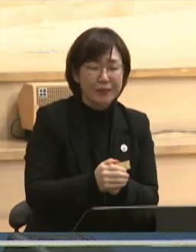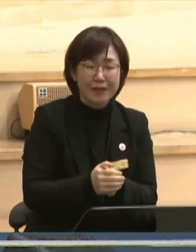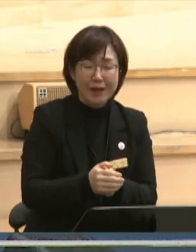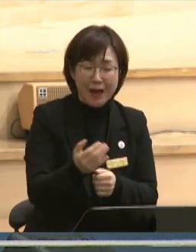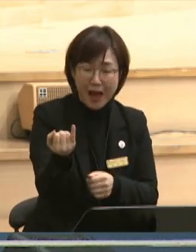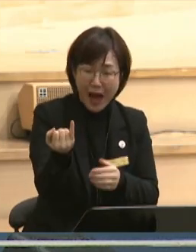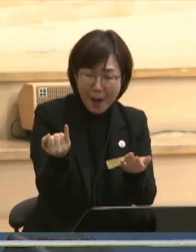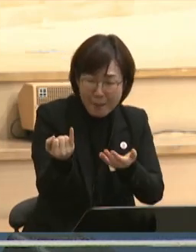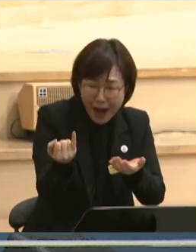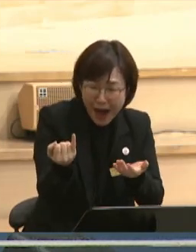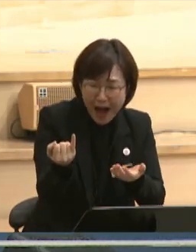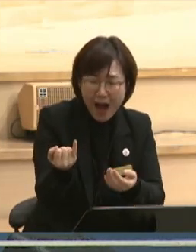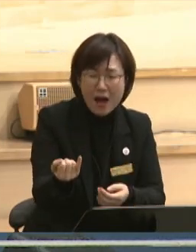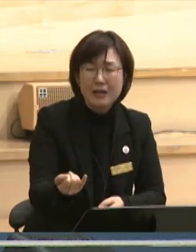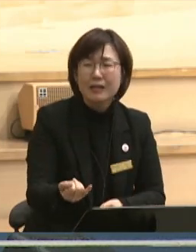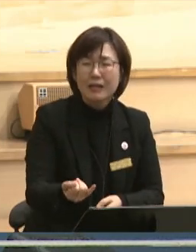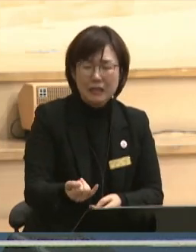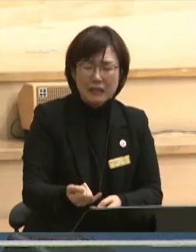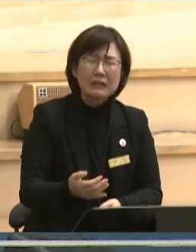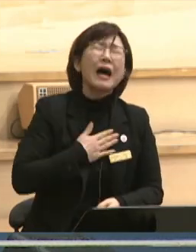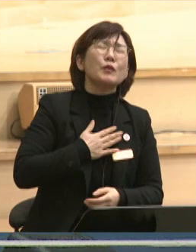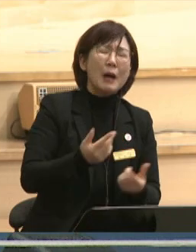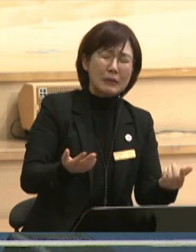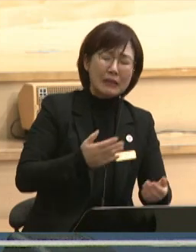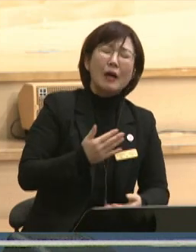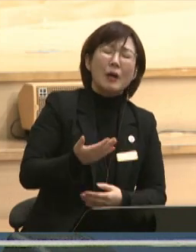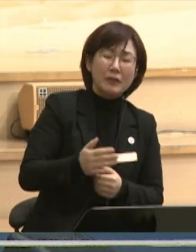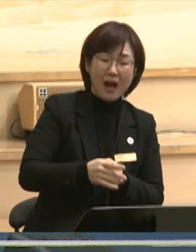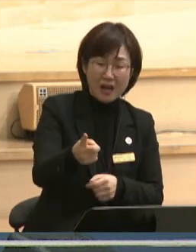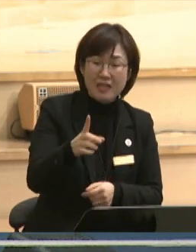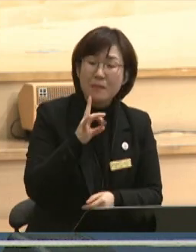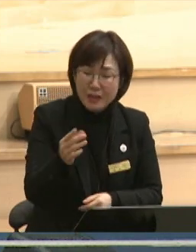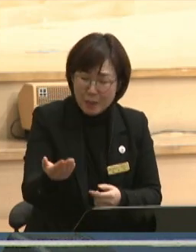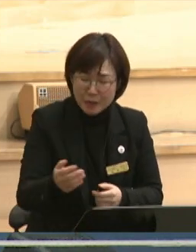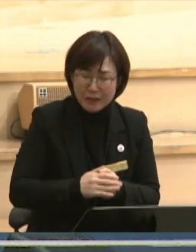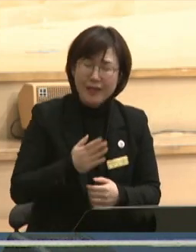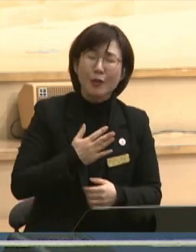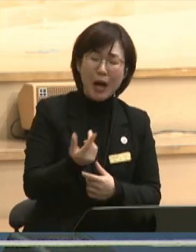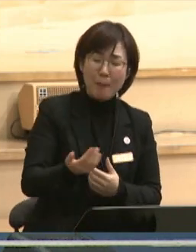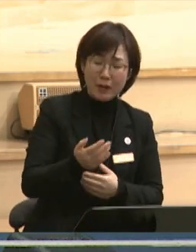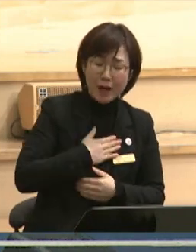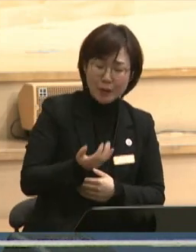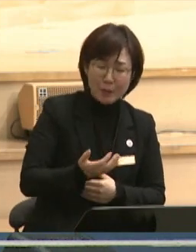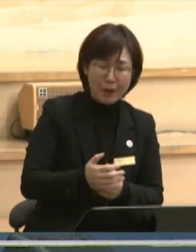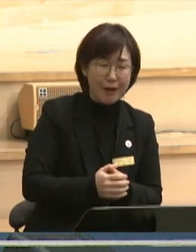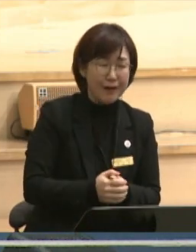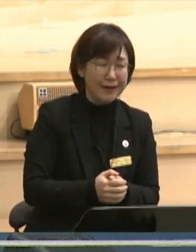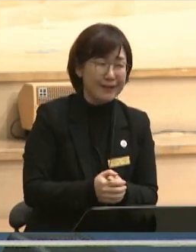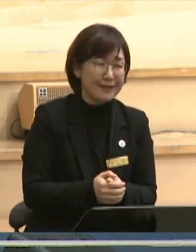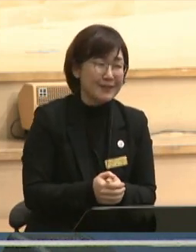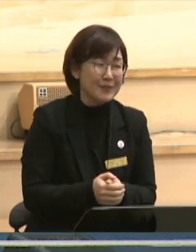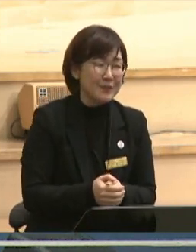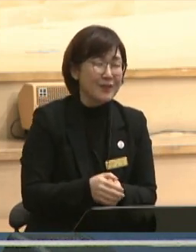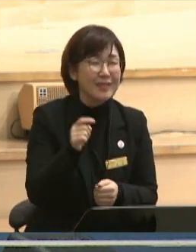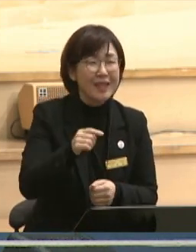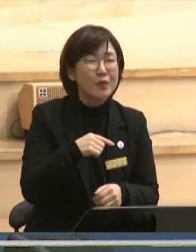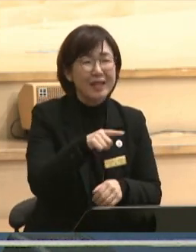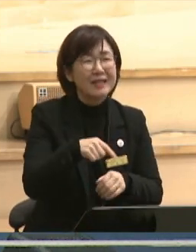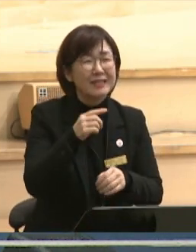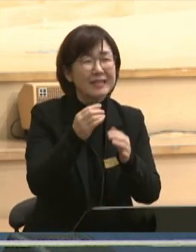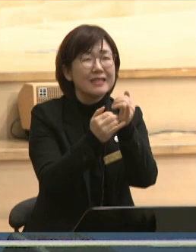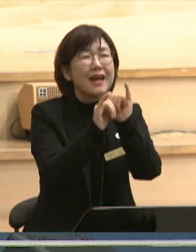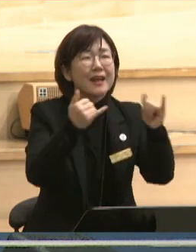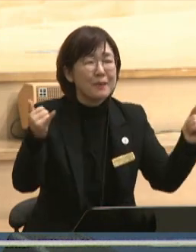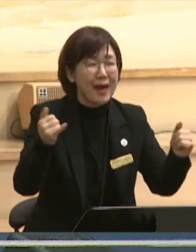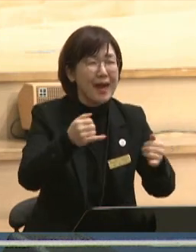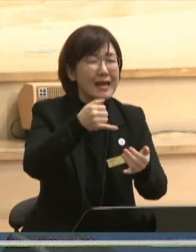아프냐 나도 아프다 너만 아프냐 나도 아프다 이게 우리의 본성과 사실